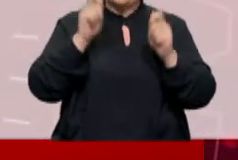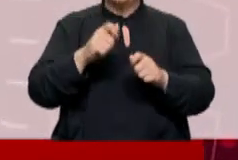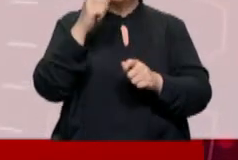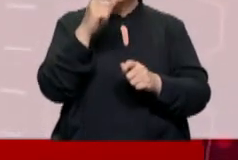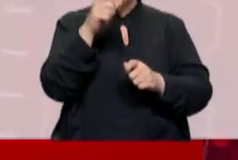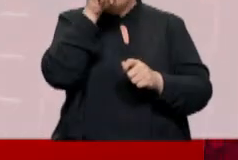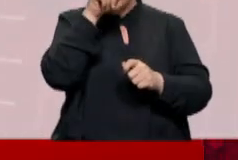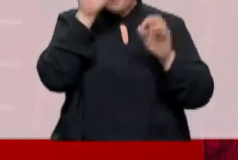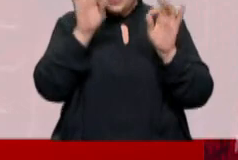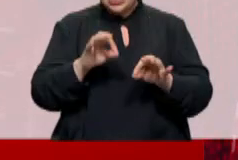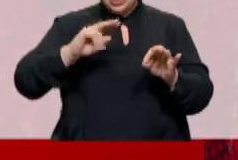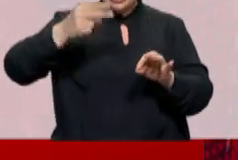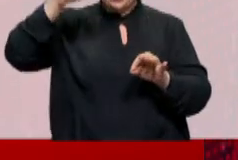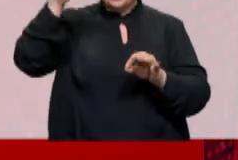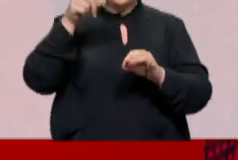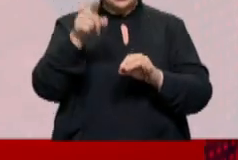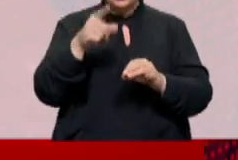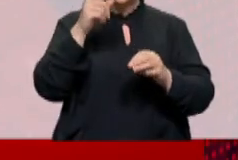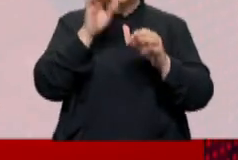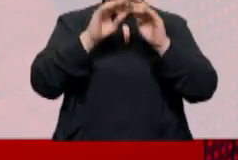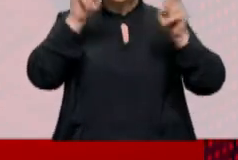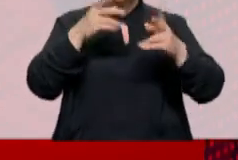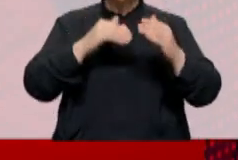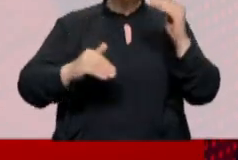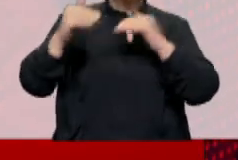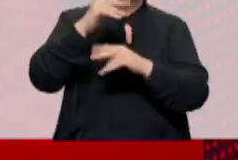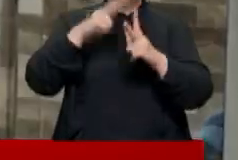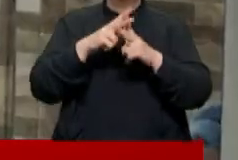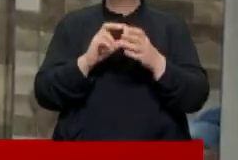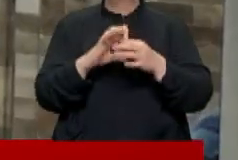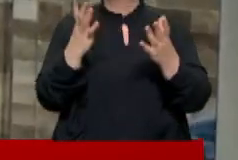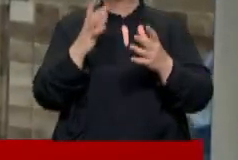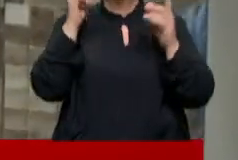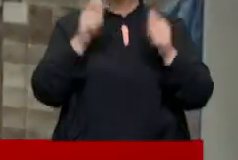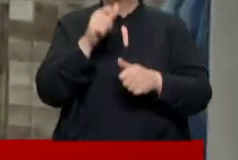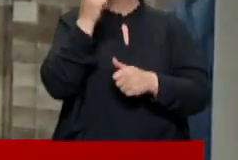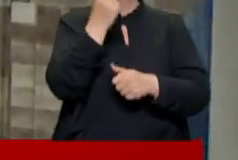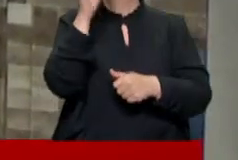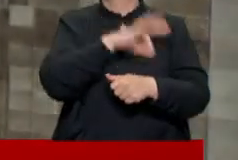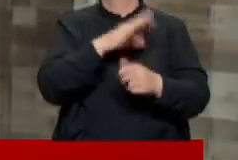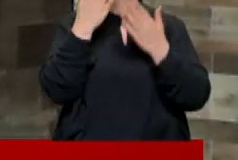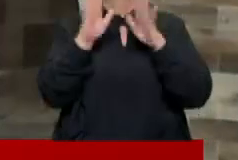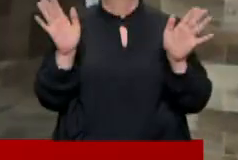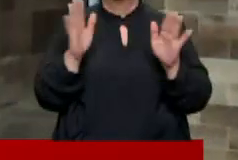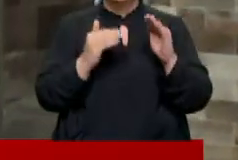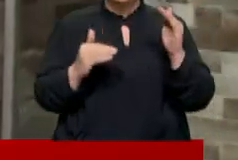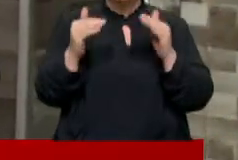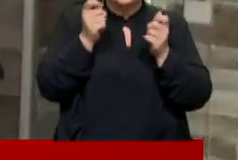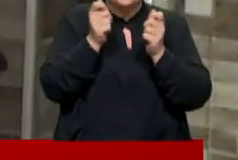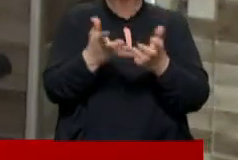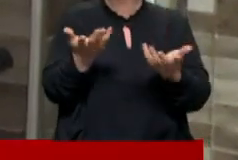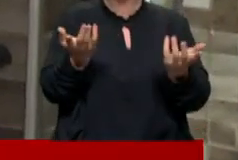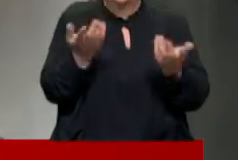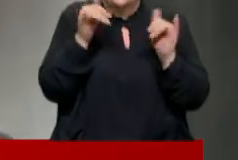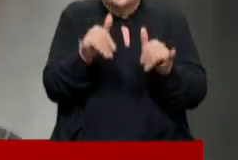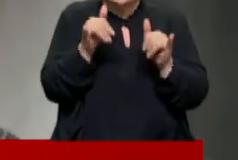1 Mart'ta devreye giren kademeli tarife esnafın yüksek faturalarına çağrı olmadı. Yapılan şeyler hiçbir şekilde bize bir faydası olmadı. Fazla kullanmıyoruz zaten.